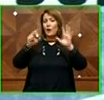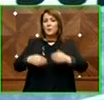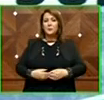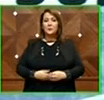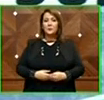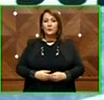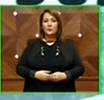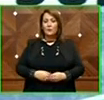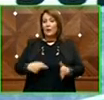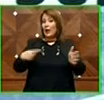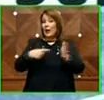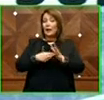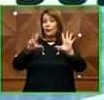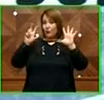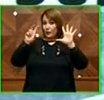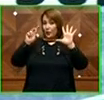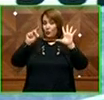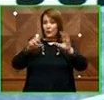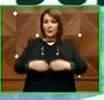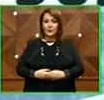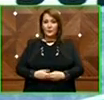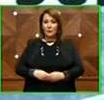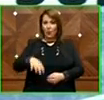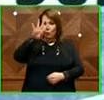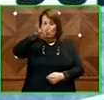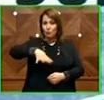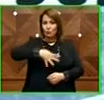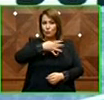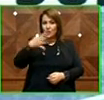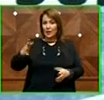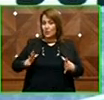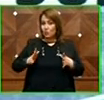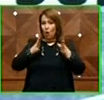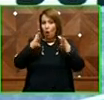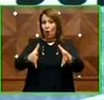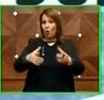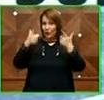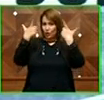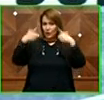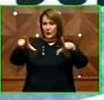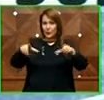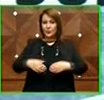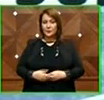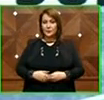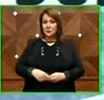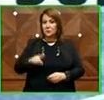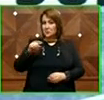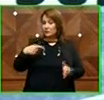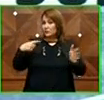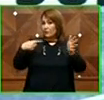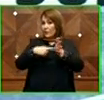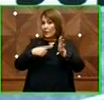كاتروفان 1080، والقوائم المترشحة المستقلة عددها